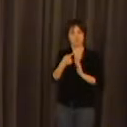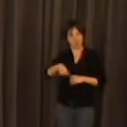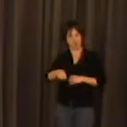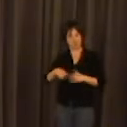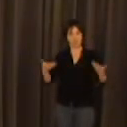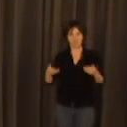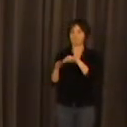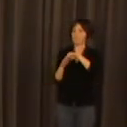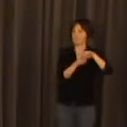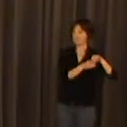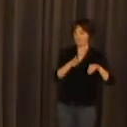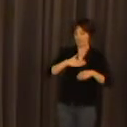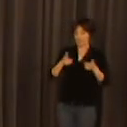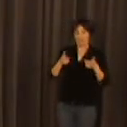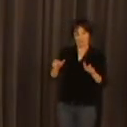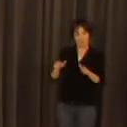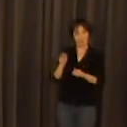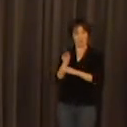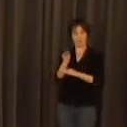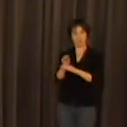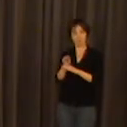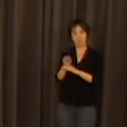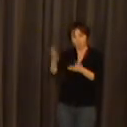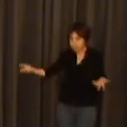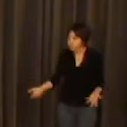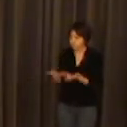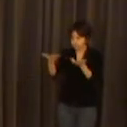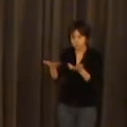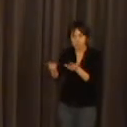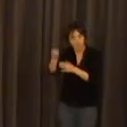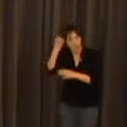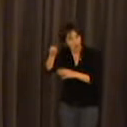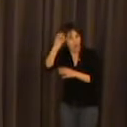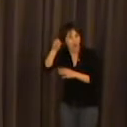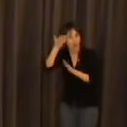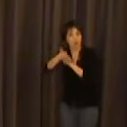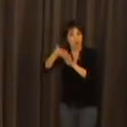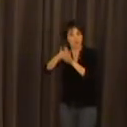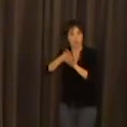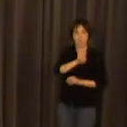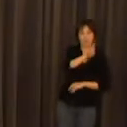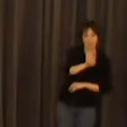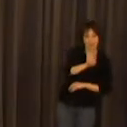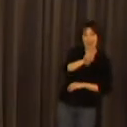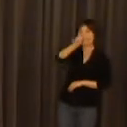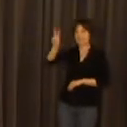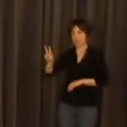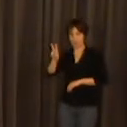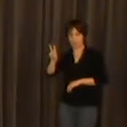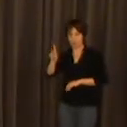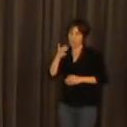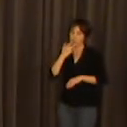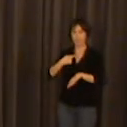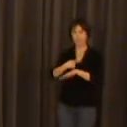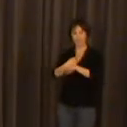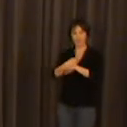Des del departament es fomenta l'ensenyament de la llengua de signes tant a primària com a secundària. En les hores de lliure disposició